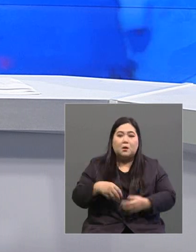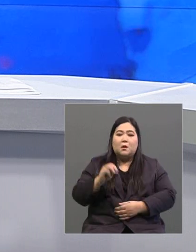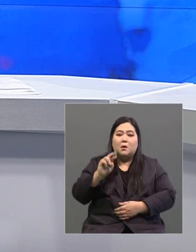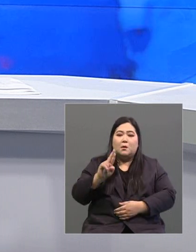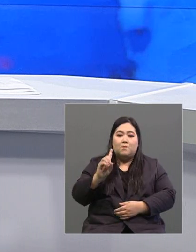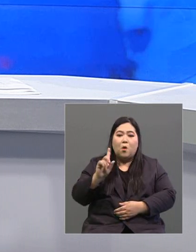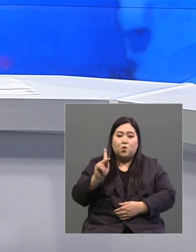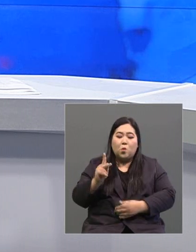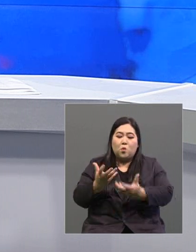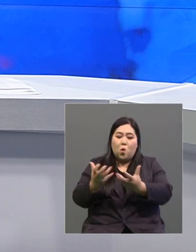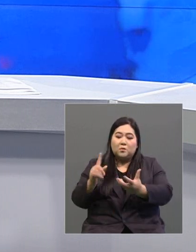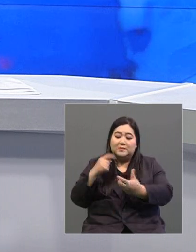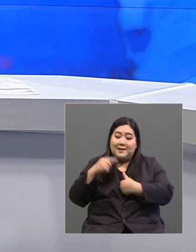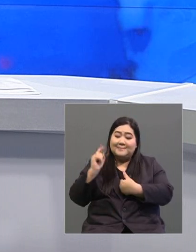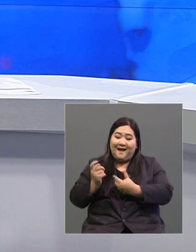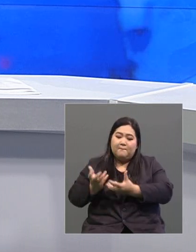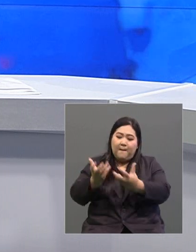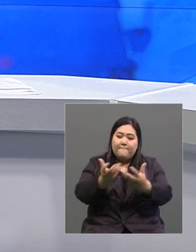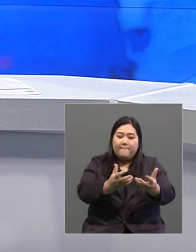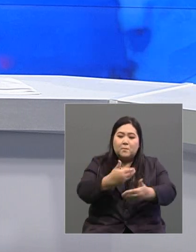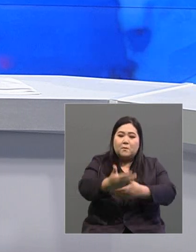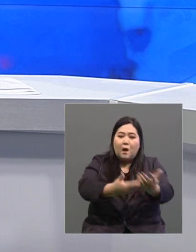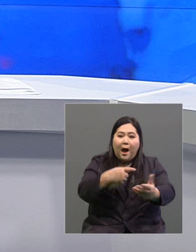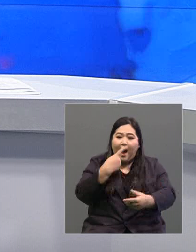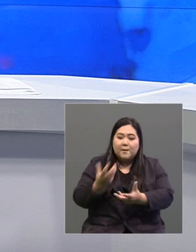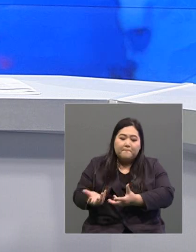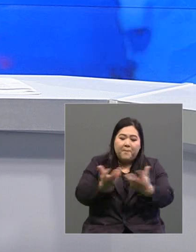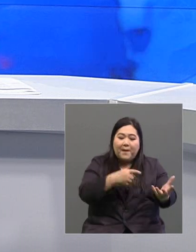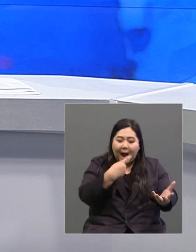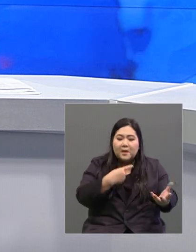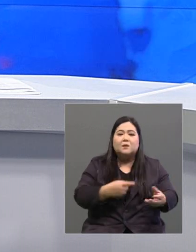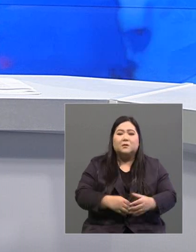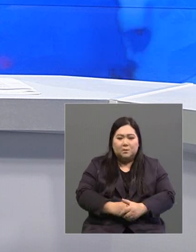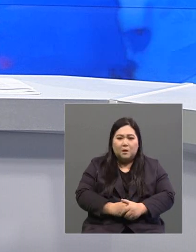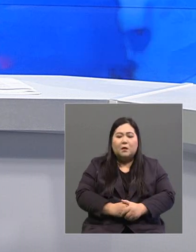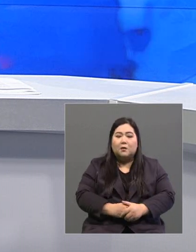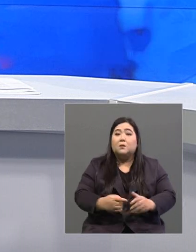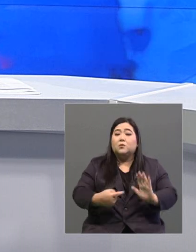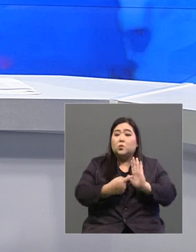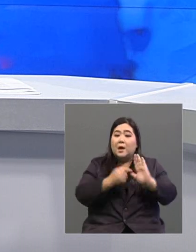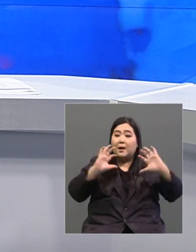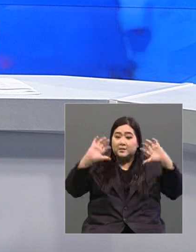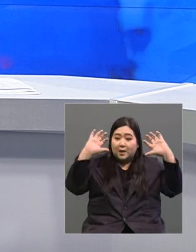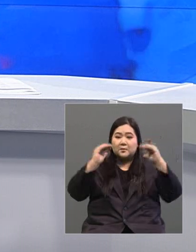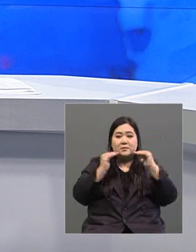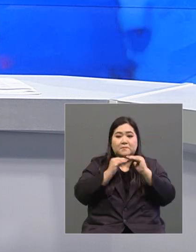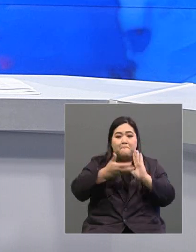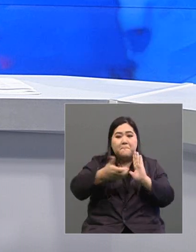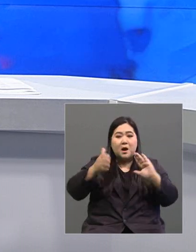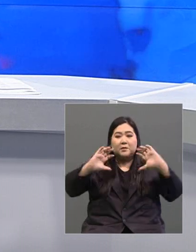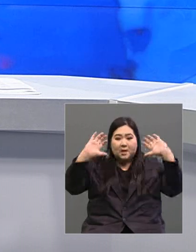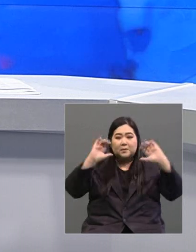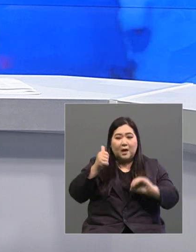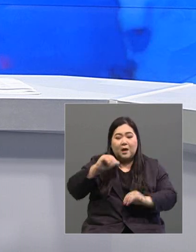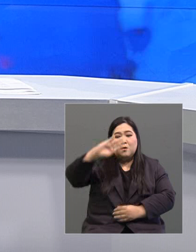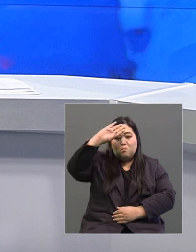ไปตกลงแล้วค่ารักษาพยาบาลได้มั้ยค่ะอ่ะถ้าเป็นแบบนี้ข้าราชการอืเบิกสิทธิ์ของข้าราชการอย่าง